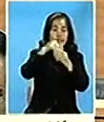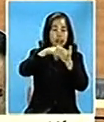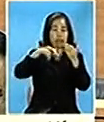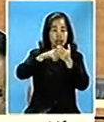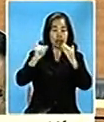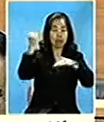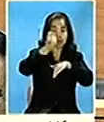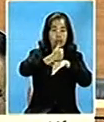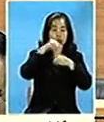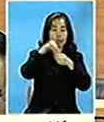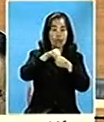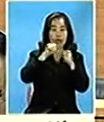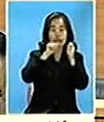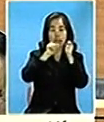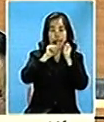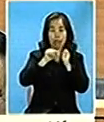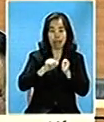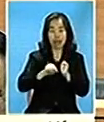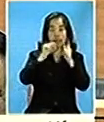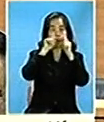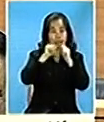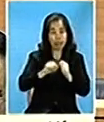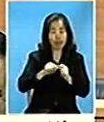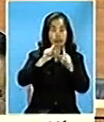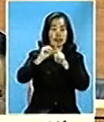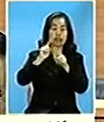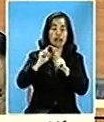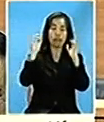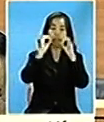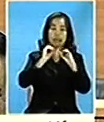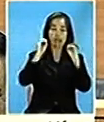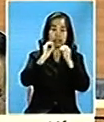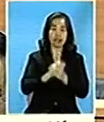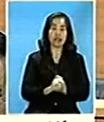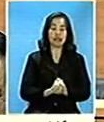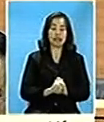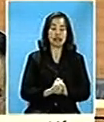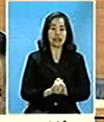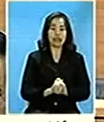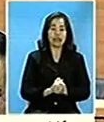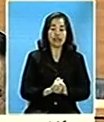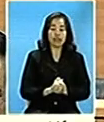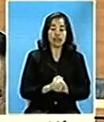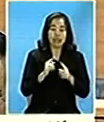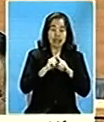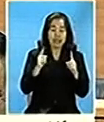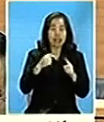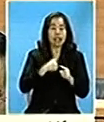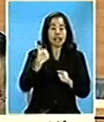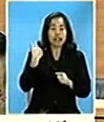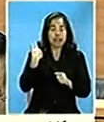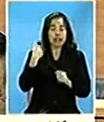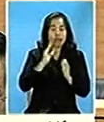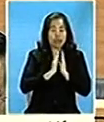อยู่ในตำแหน่งหน้าที่ในราชการนะคะแต่ก็ดิฉันต้องขอบคุณว่าพร